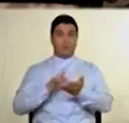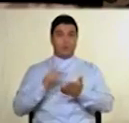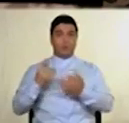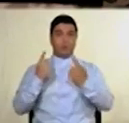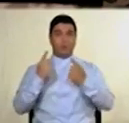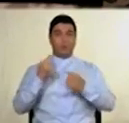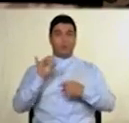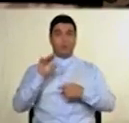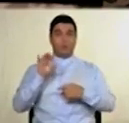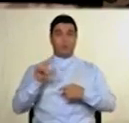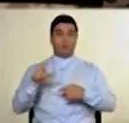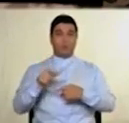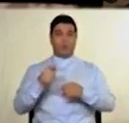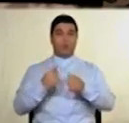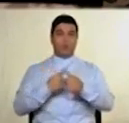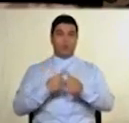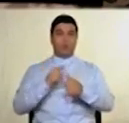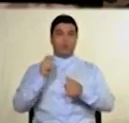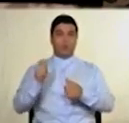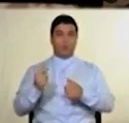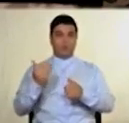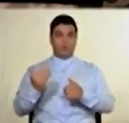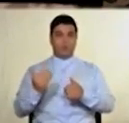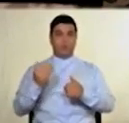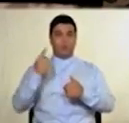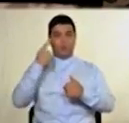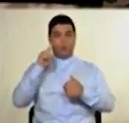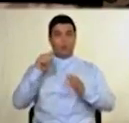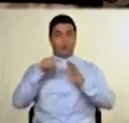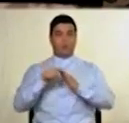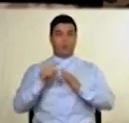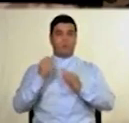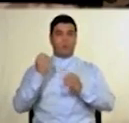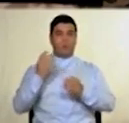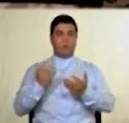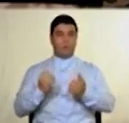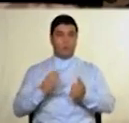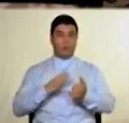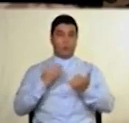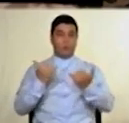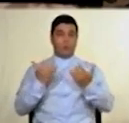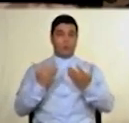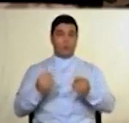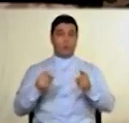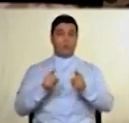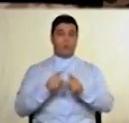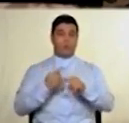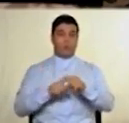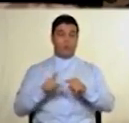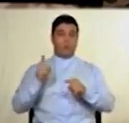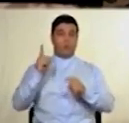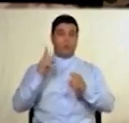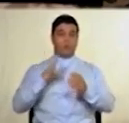Buyuk Ipak yo'li nomini berishni, demak, g'oya sifatida ilgari surdi. Va hozirgi kunda ham ushbu